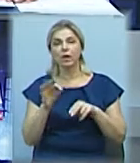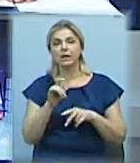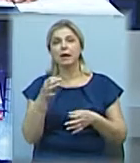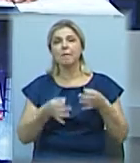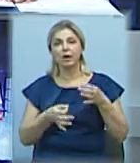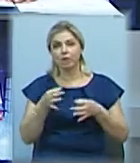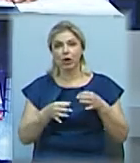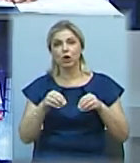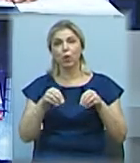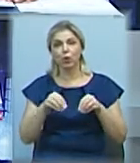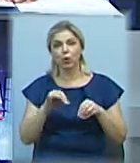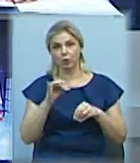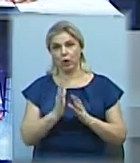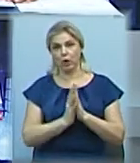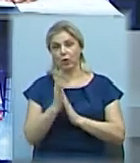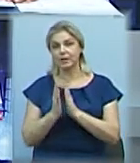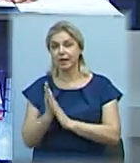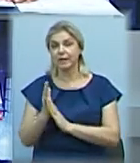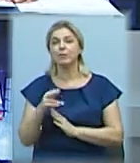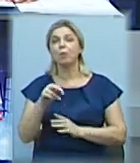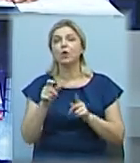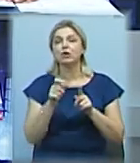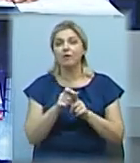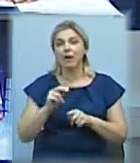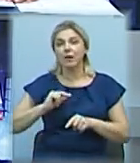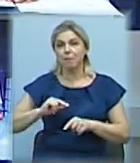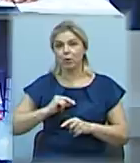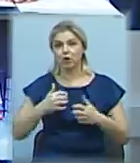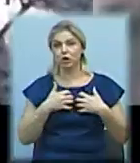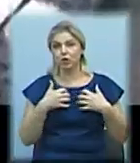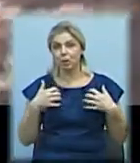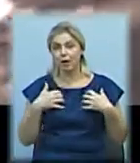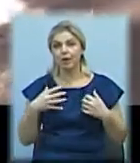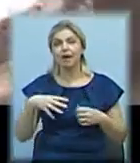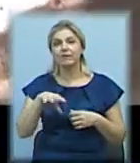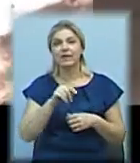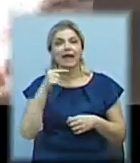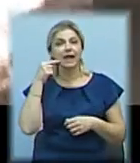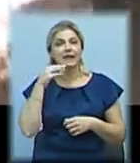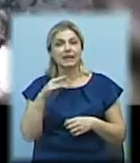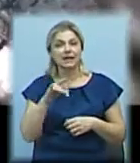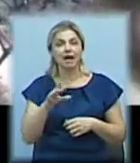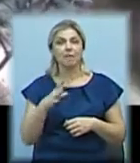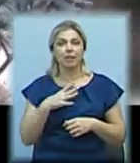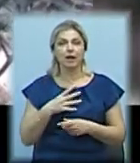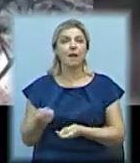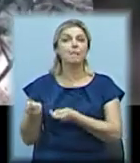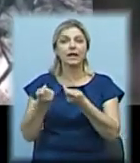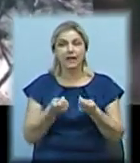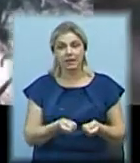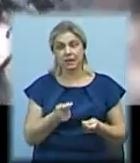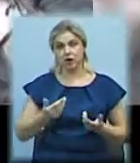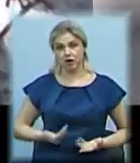та ґрунтом. За словами співробітників зоопарку, практично всі лисиці були знайдені і принесені жителями